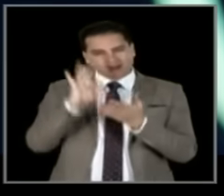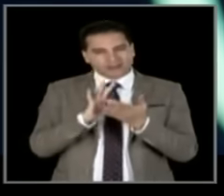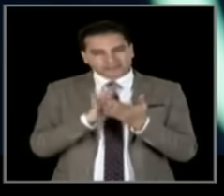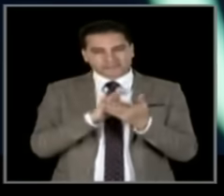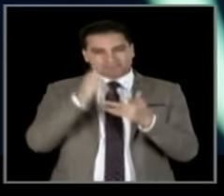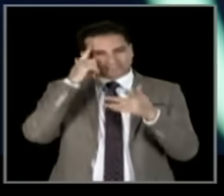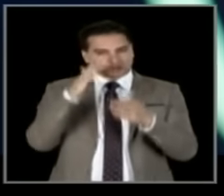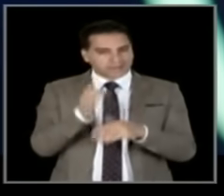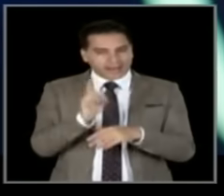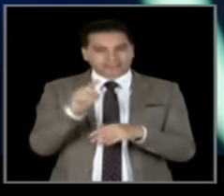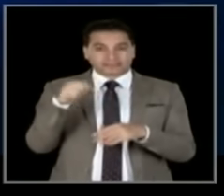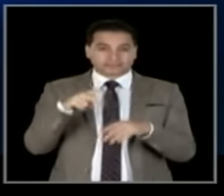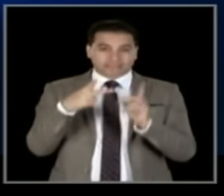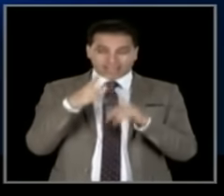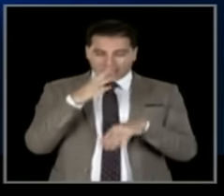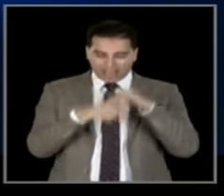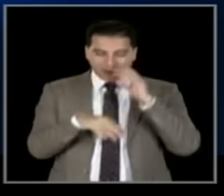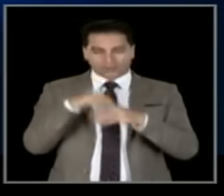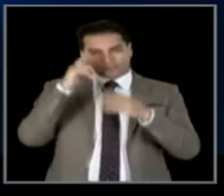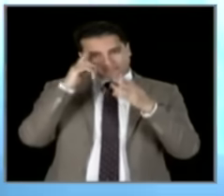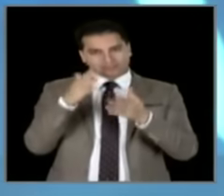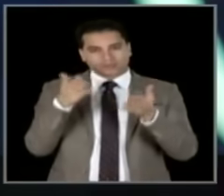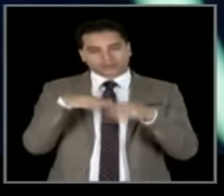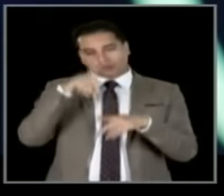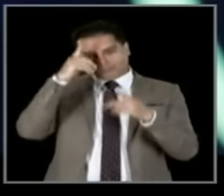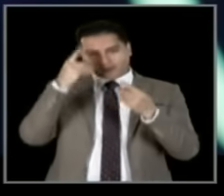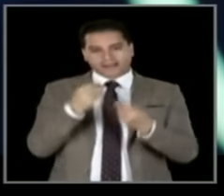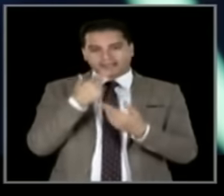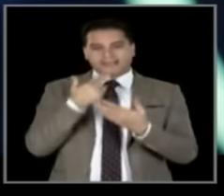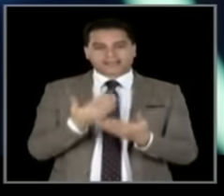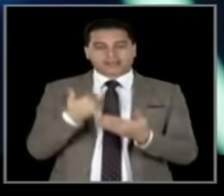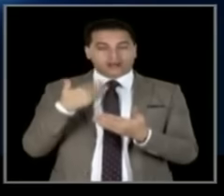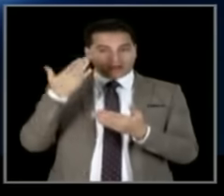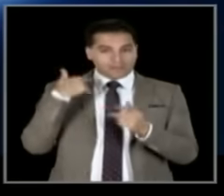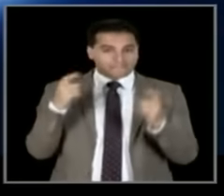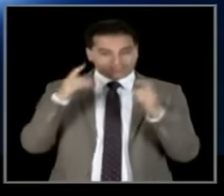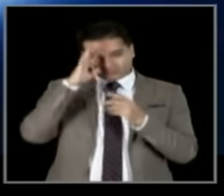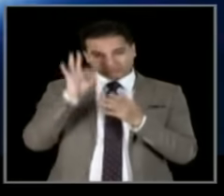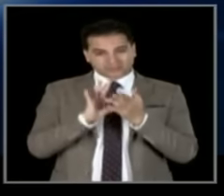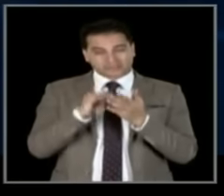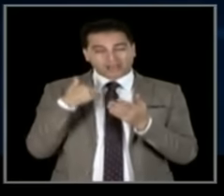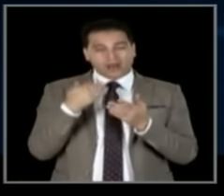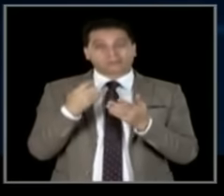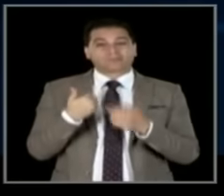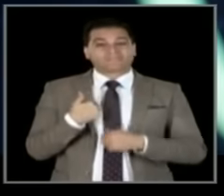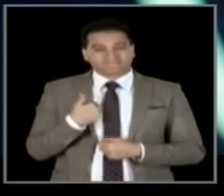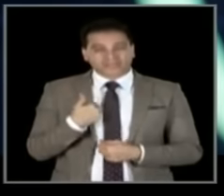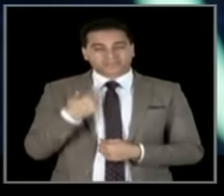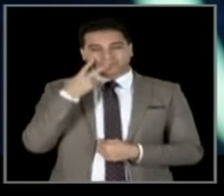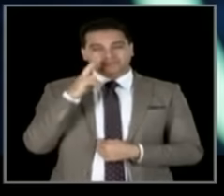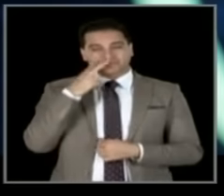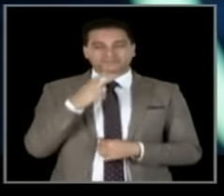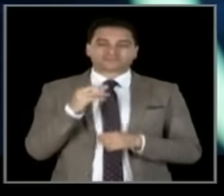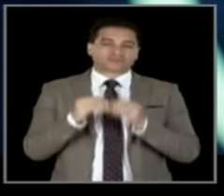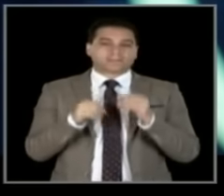التركيز، المرة دي هنحاول نكون مركزين أكتر وإن شاء الله ربنا يكرمنا. للأسف الماتش اللي فات ما كنتش موفقة، كان عندي إجابات كتير ولكن الحظ ما كانش معايا. الحمد